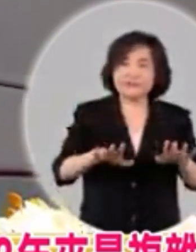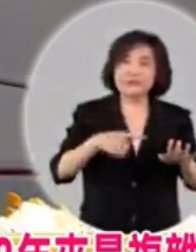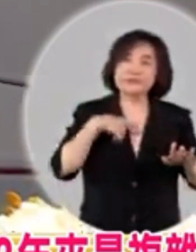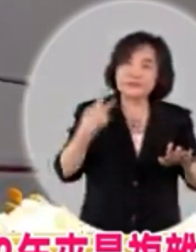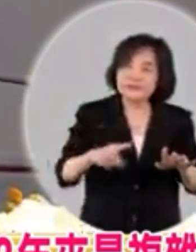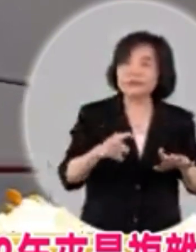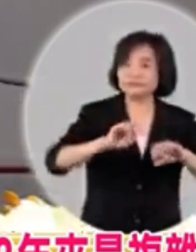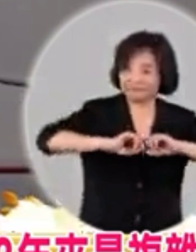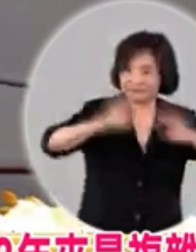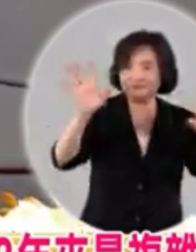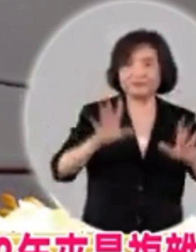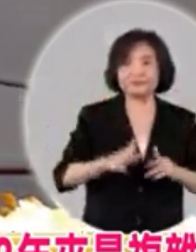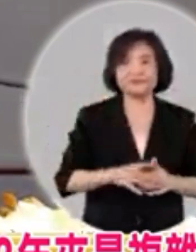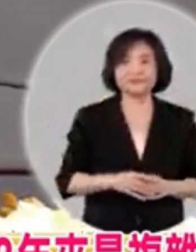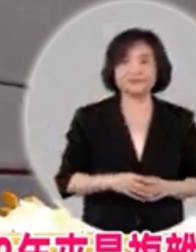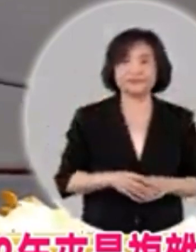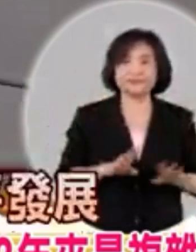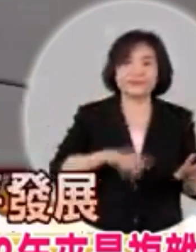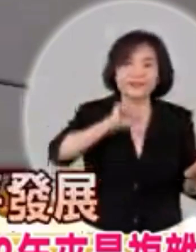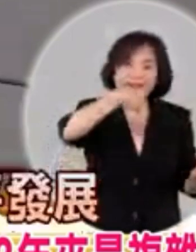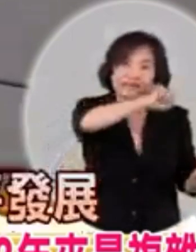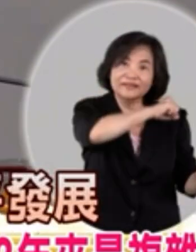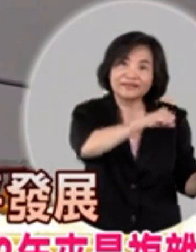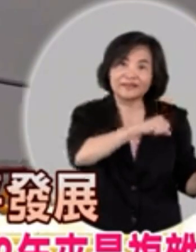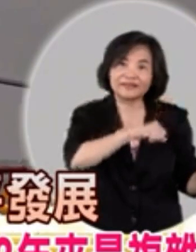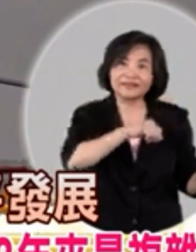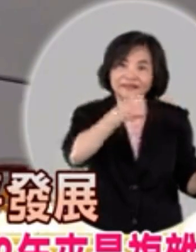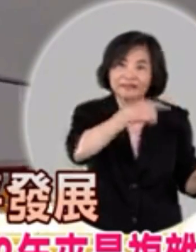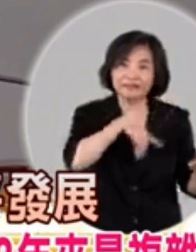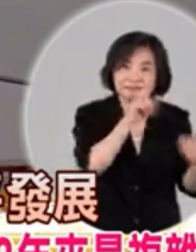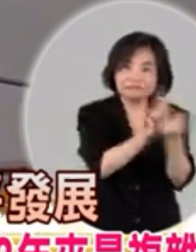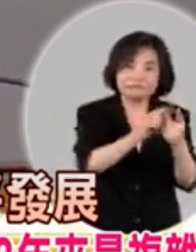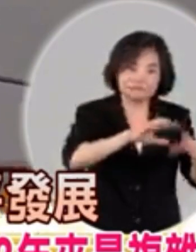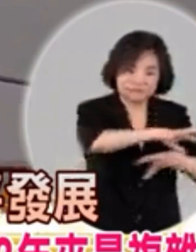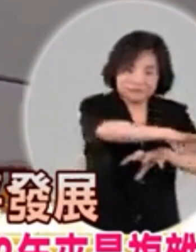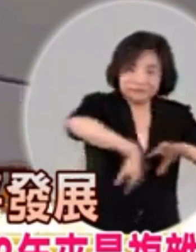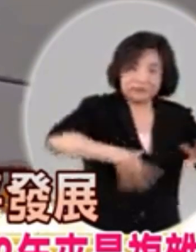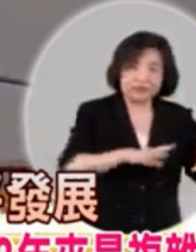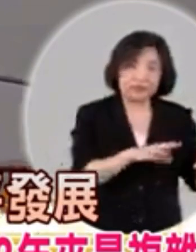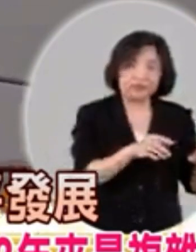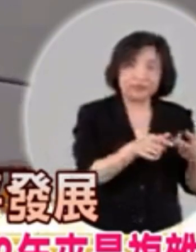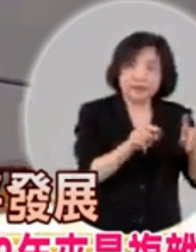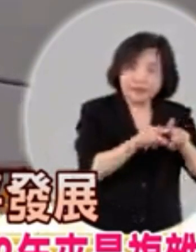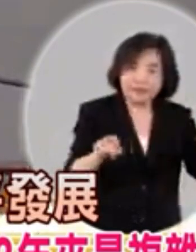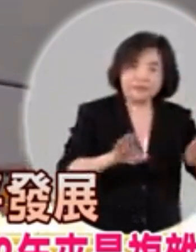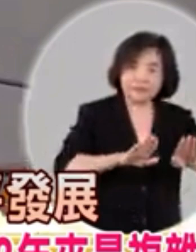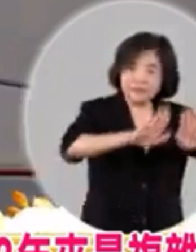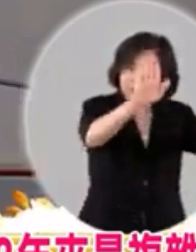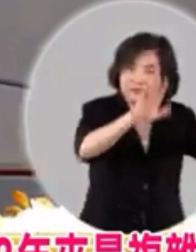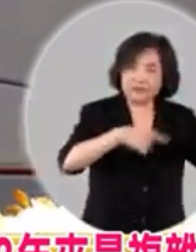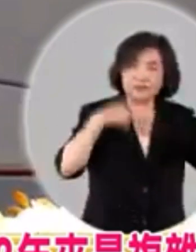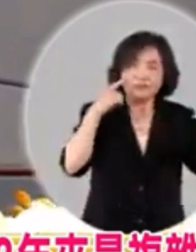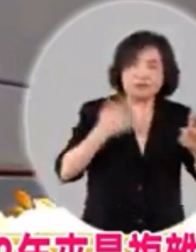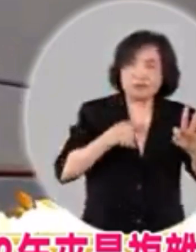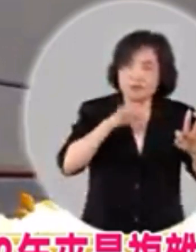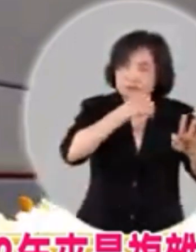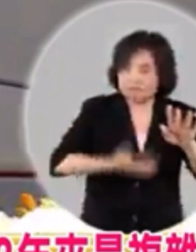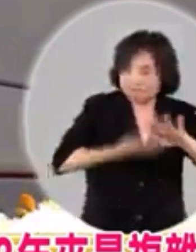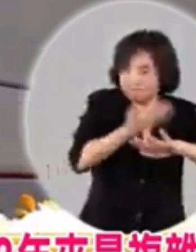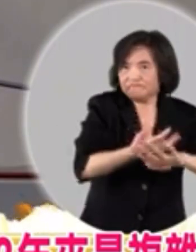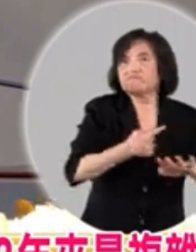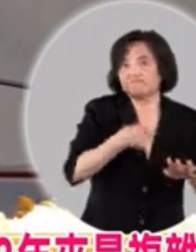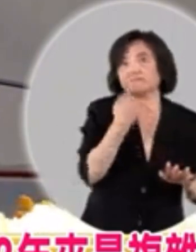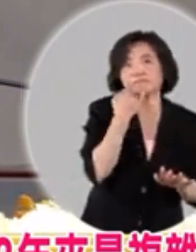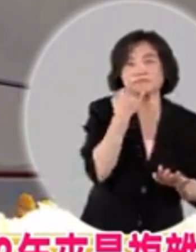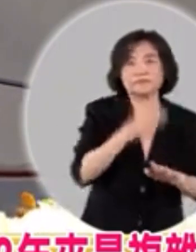申，台湾愿意为区域的和平发展贡献一己之力。